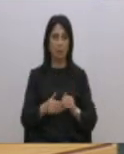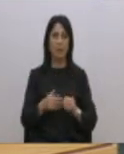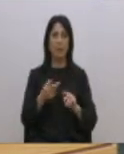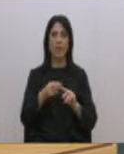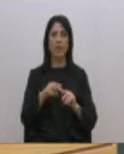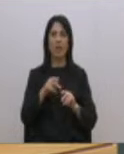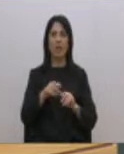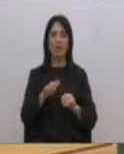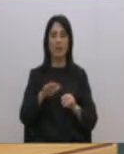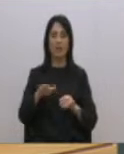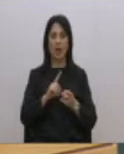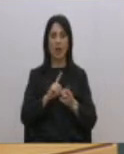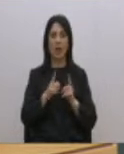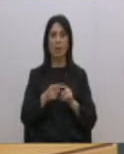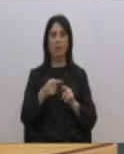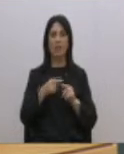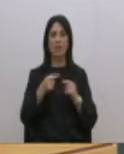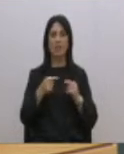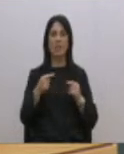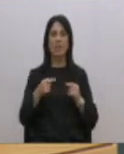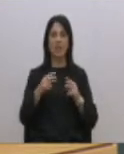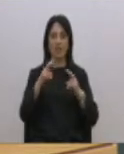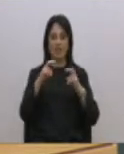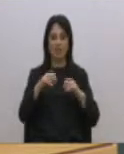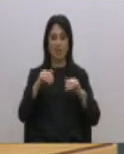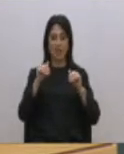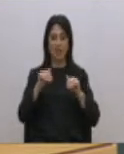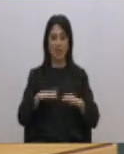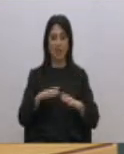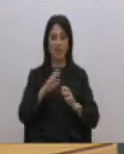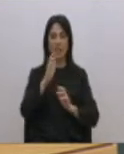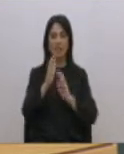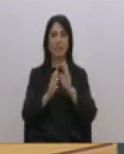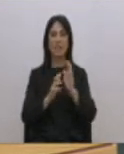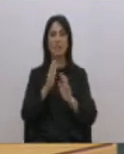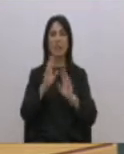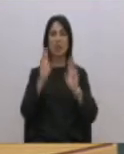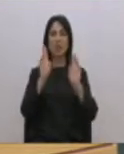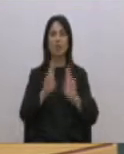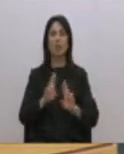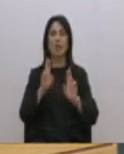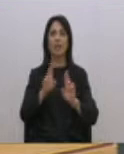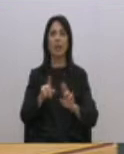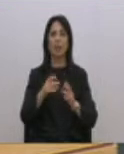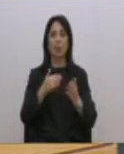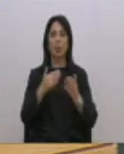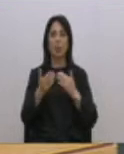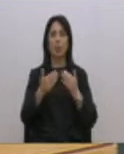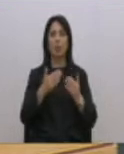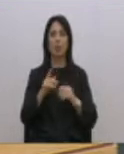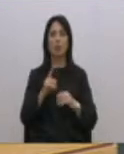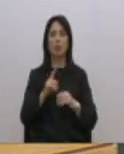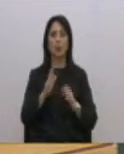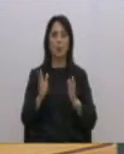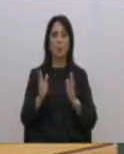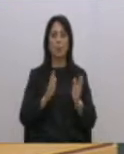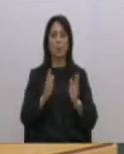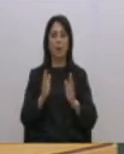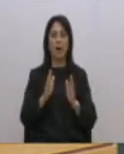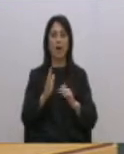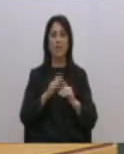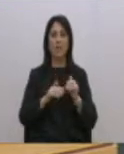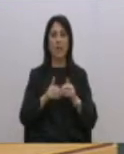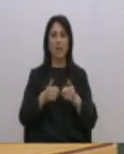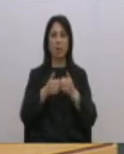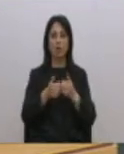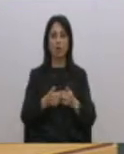Ეს გარემოება არა სხვადასხვა კვლევებით დადგენილია და საერთაშორისო სტანდარტებიც ამას მოუწოდებს, რომ მაქსიმალურად ხელს